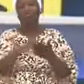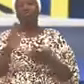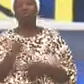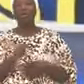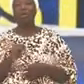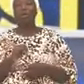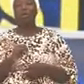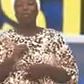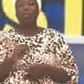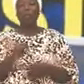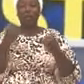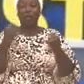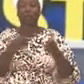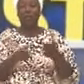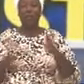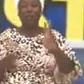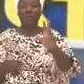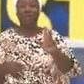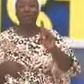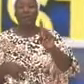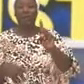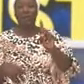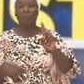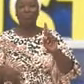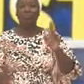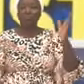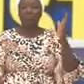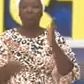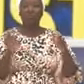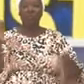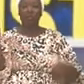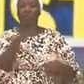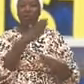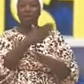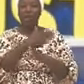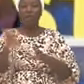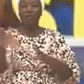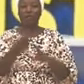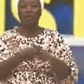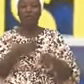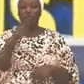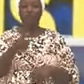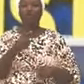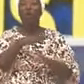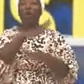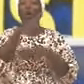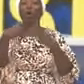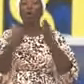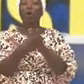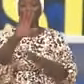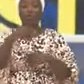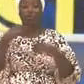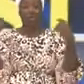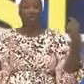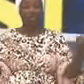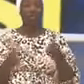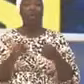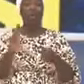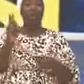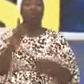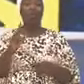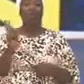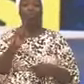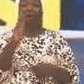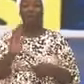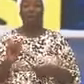points et 31 rejeter loin de vous toutes les transgressions par lesquels vous avez